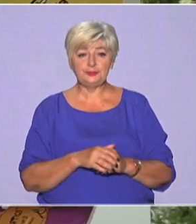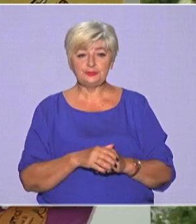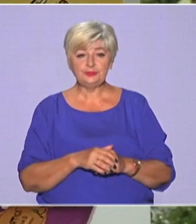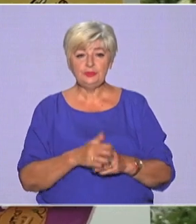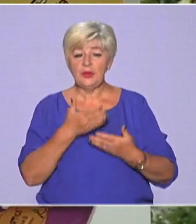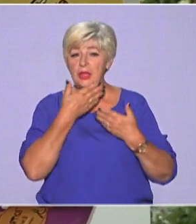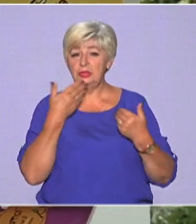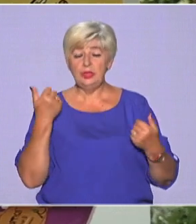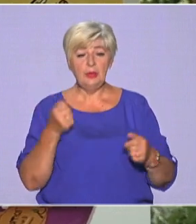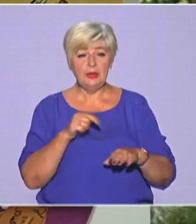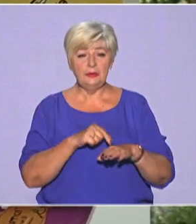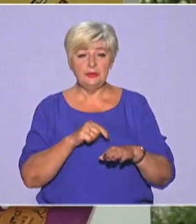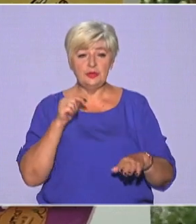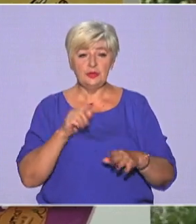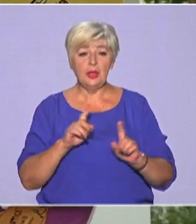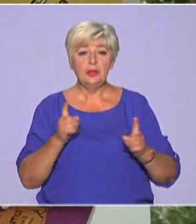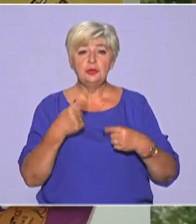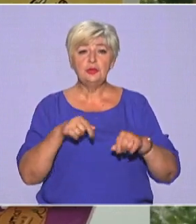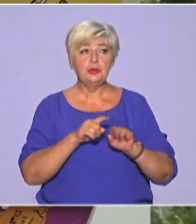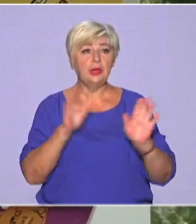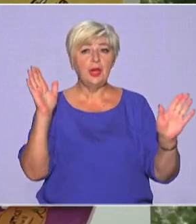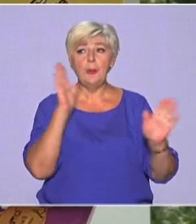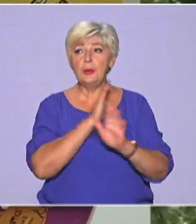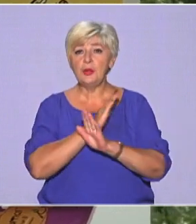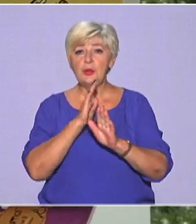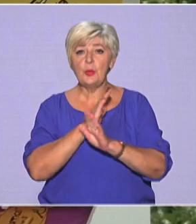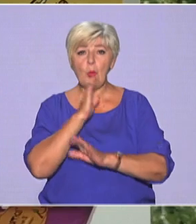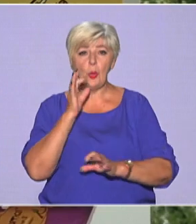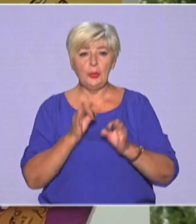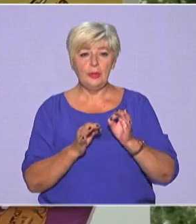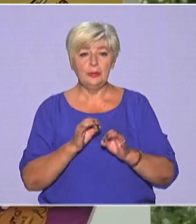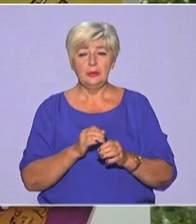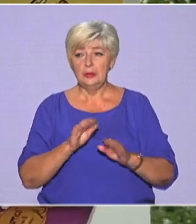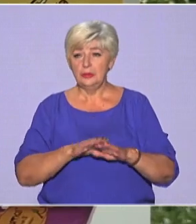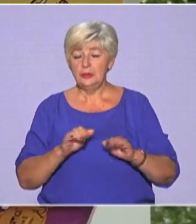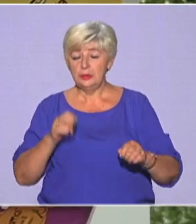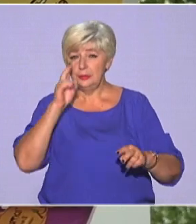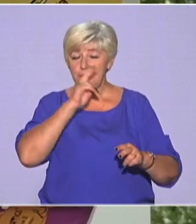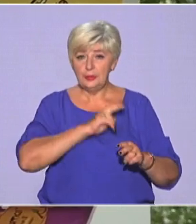Немає відчуття, що таке природа взагалі. Вони його як-то втратили, вони не